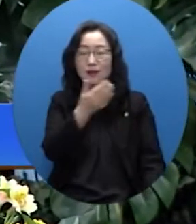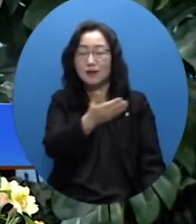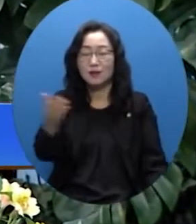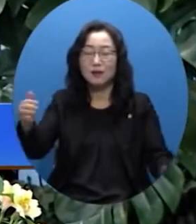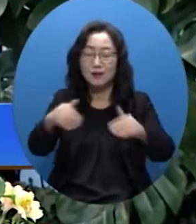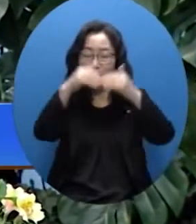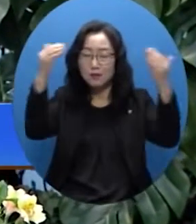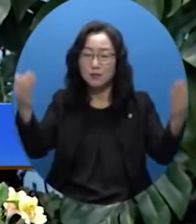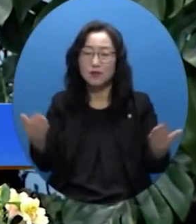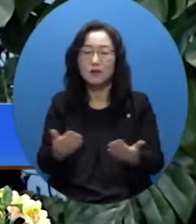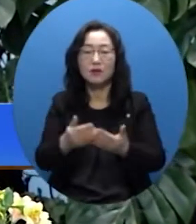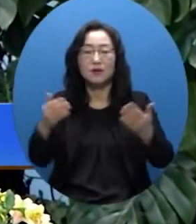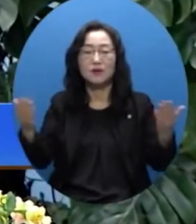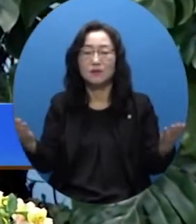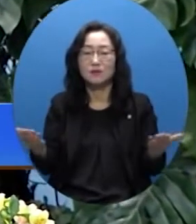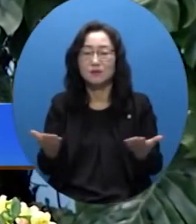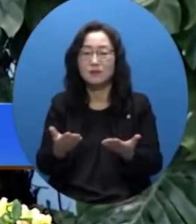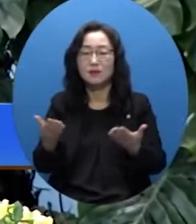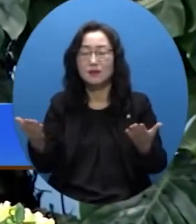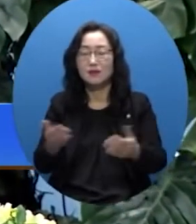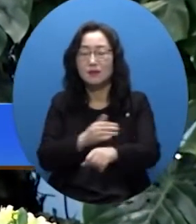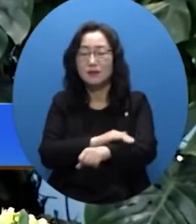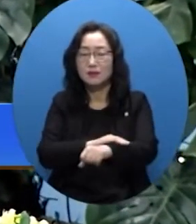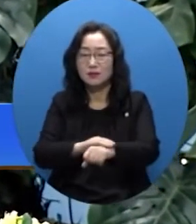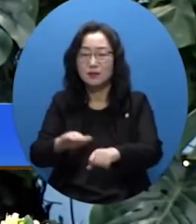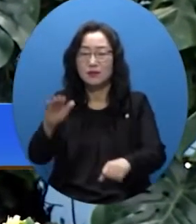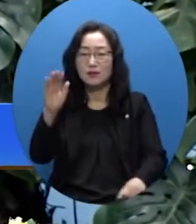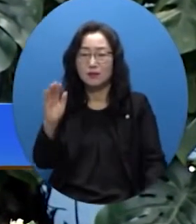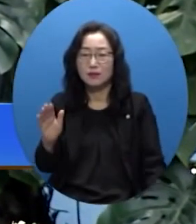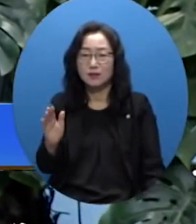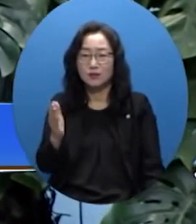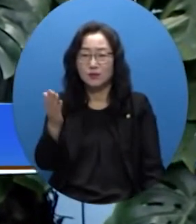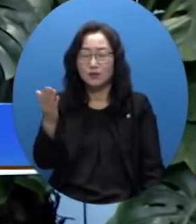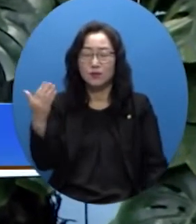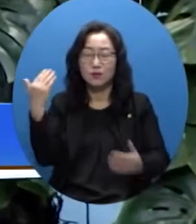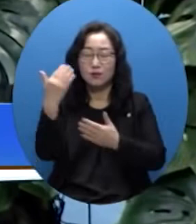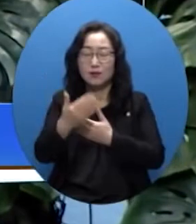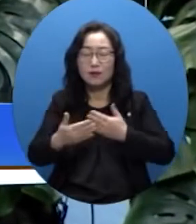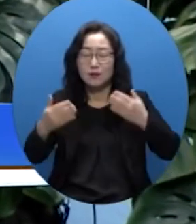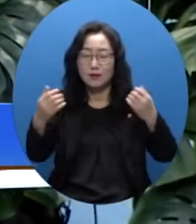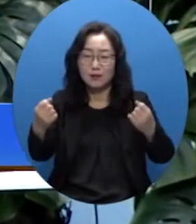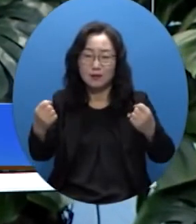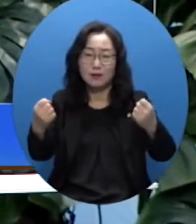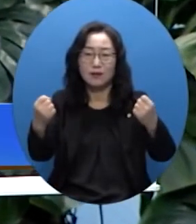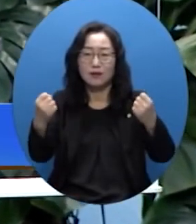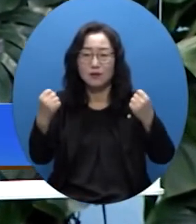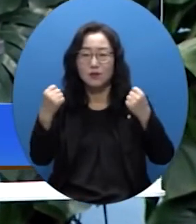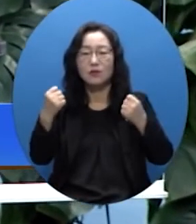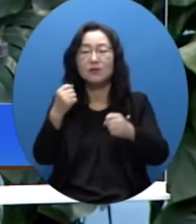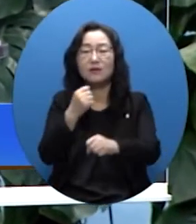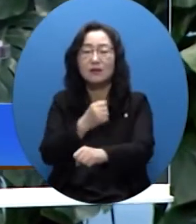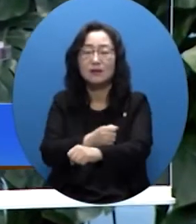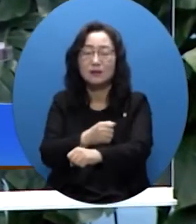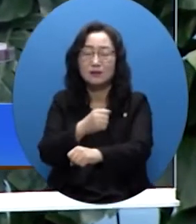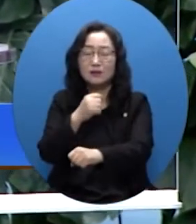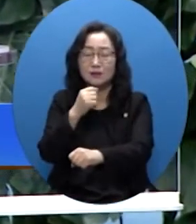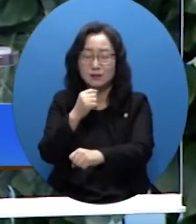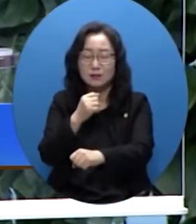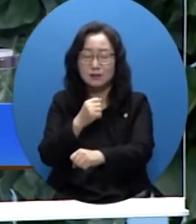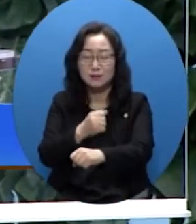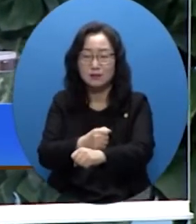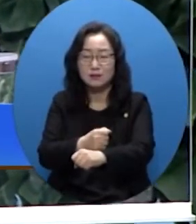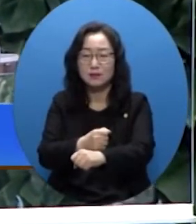a song or 아 예